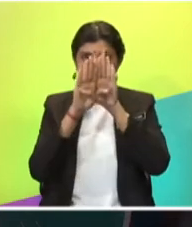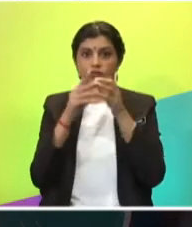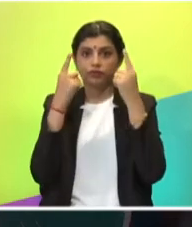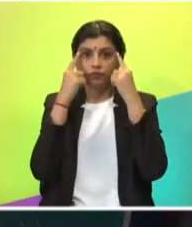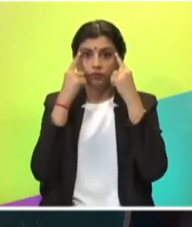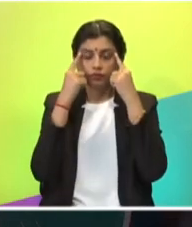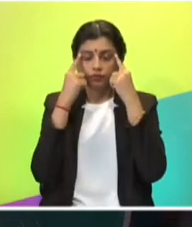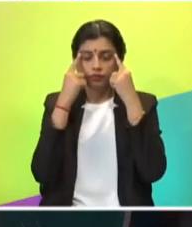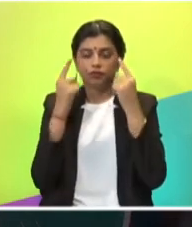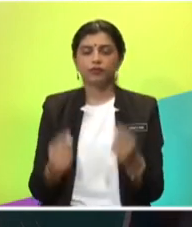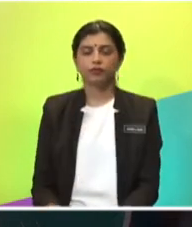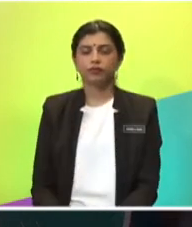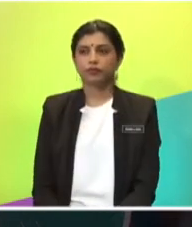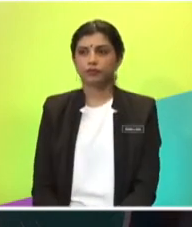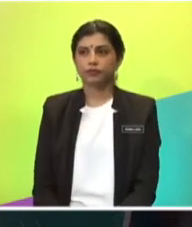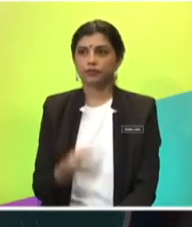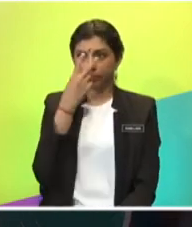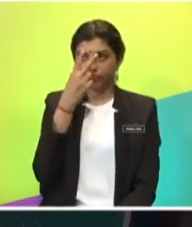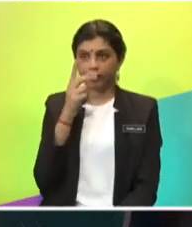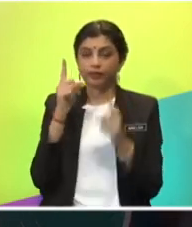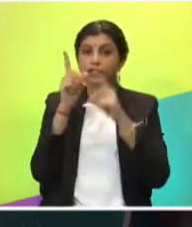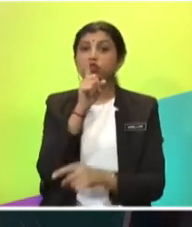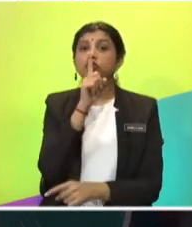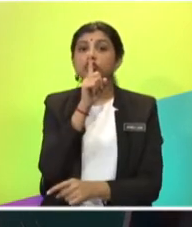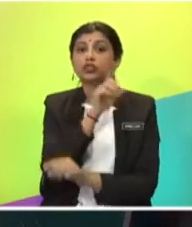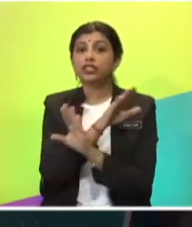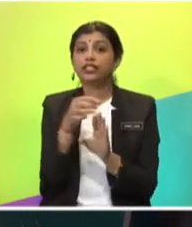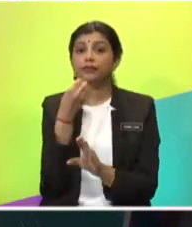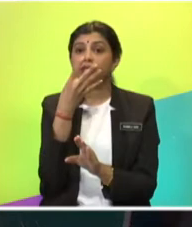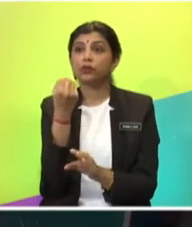okey. Saya nak cuba cikgu, okey? Ya, yeah, boleh. Baik cikgu. Okey. Ya Allah.